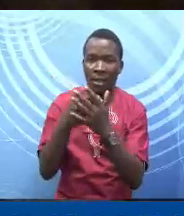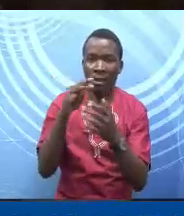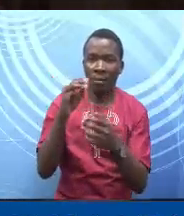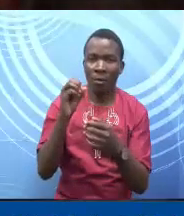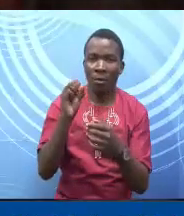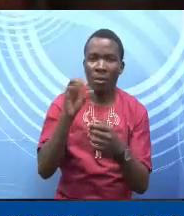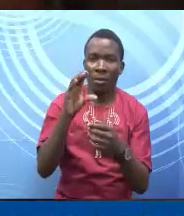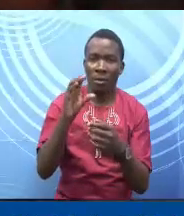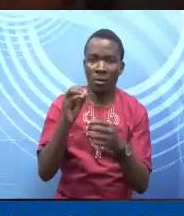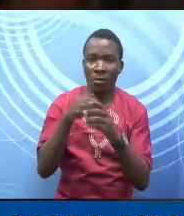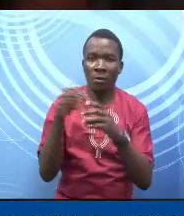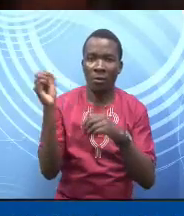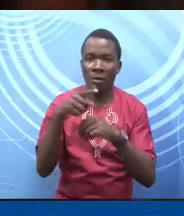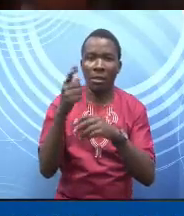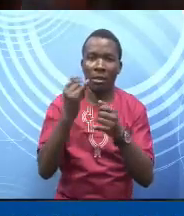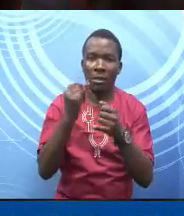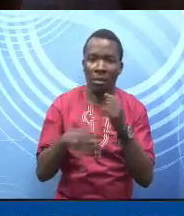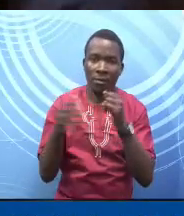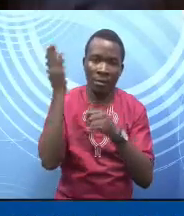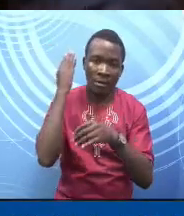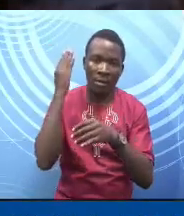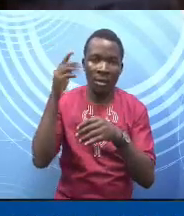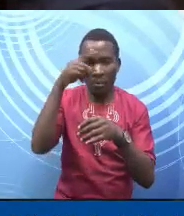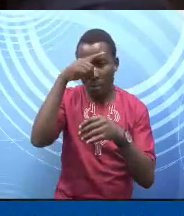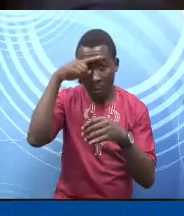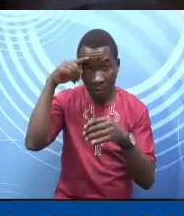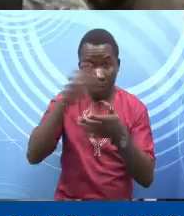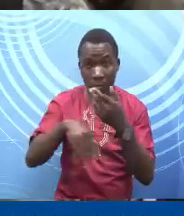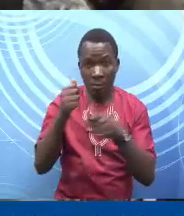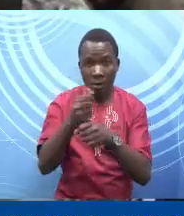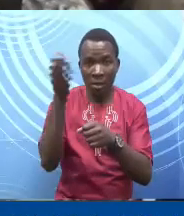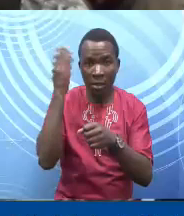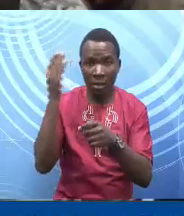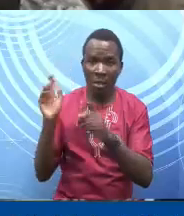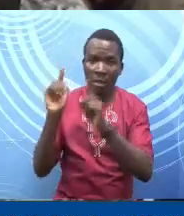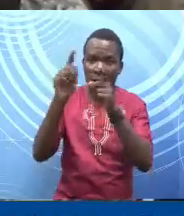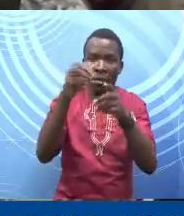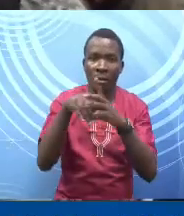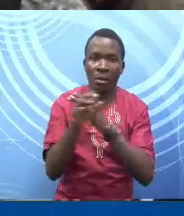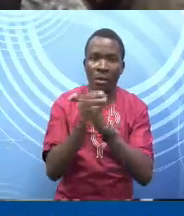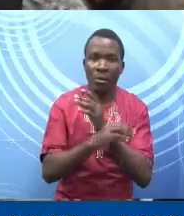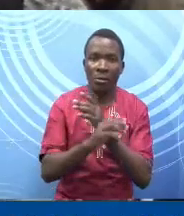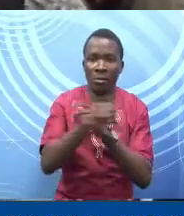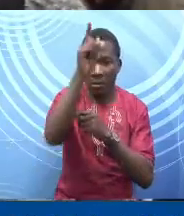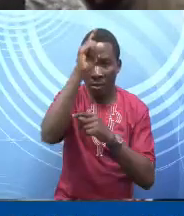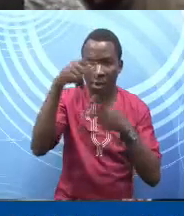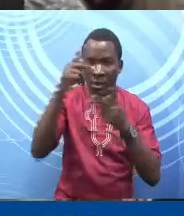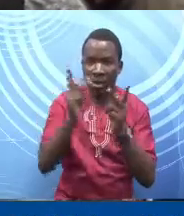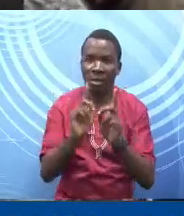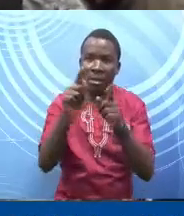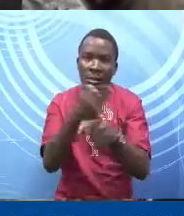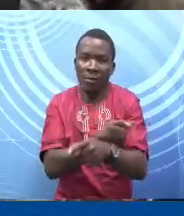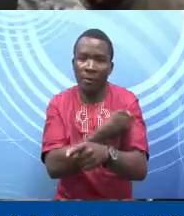kwezi gushize. Mu mpeshyi y'umwaka ushize nibwo yajyanywe igitaraganya mu gihugu cy'Ubudage, aho yari agiye kuvurirwa